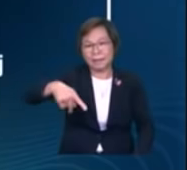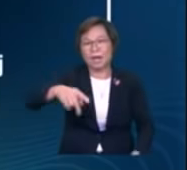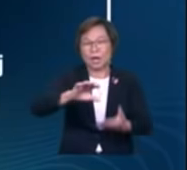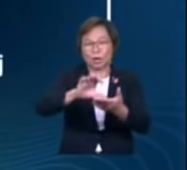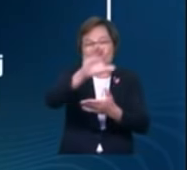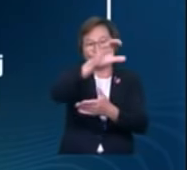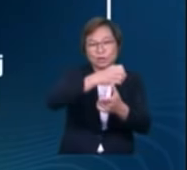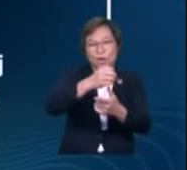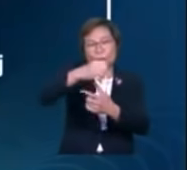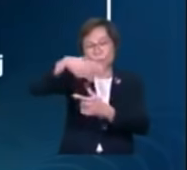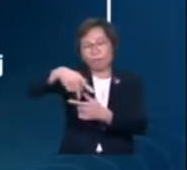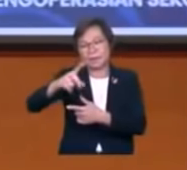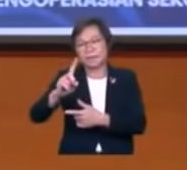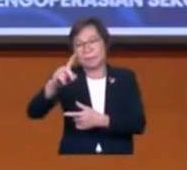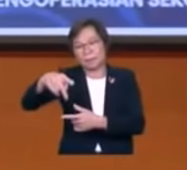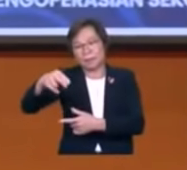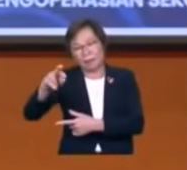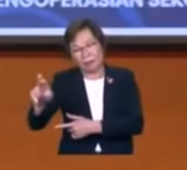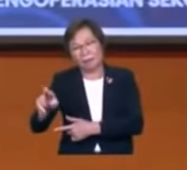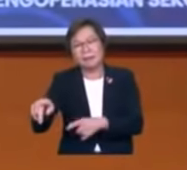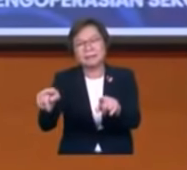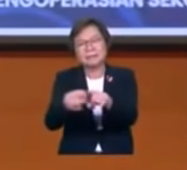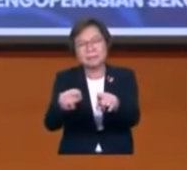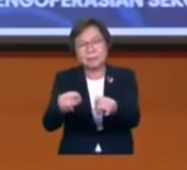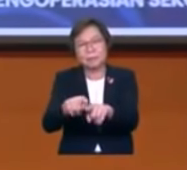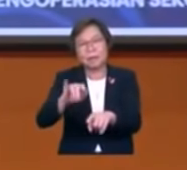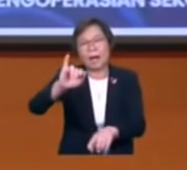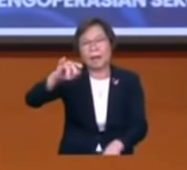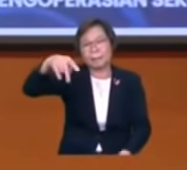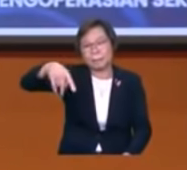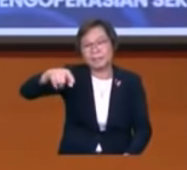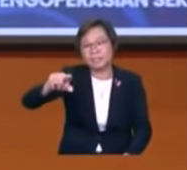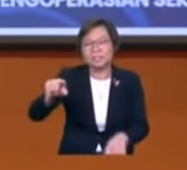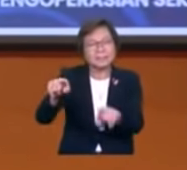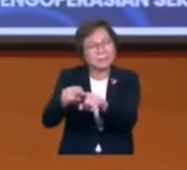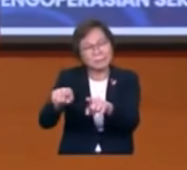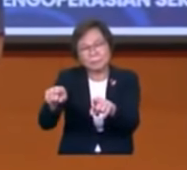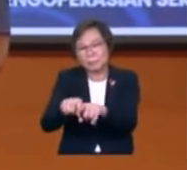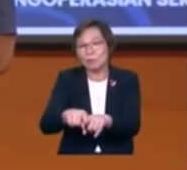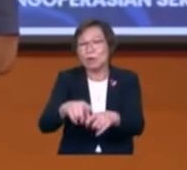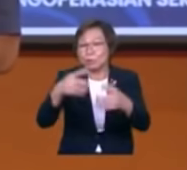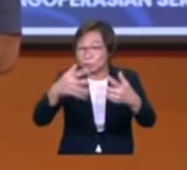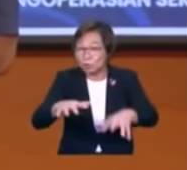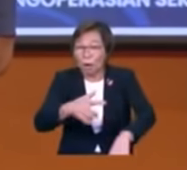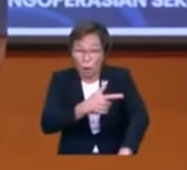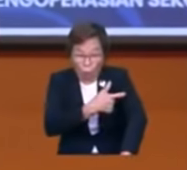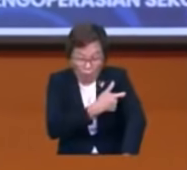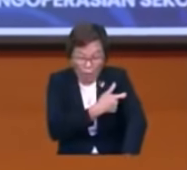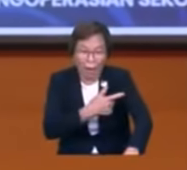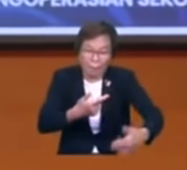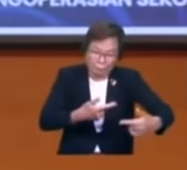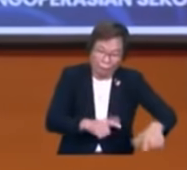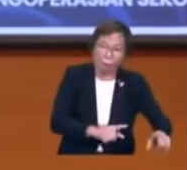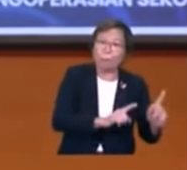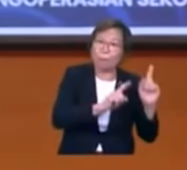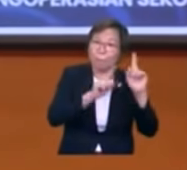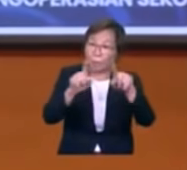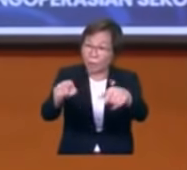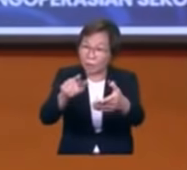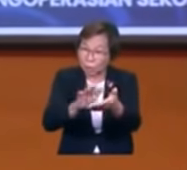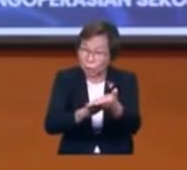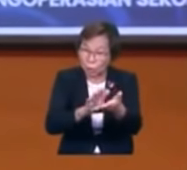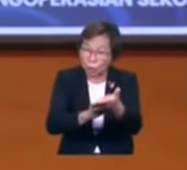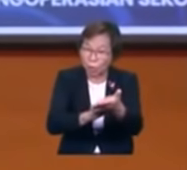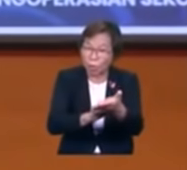pd.bpr sama seperti mana Di IPC Tadi mereka yang telah diwasiatkan dibenarkan di